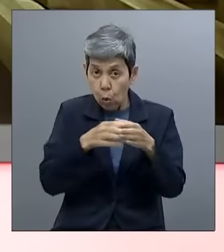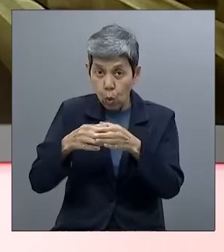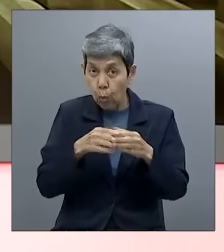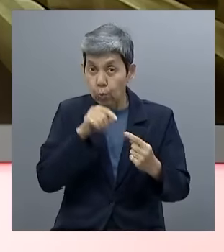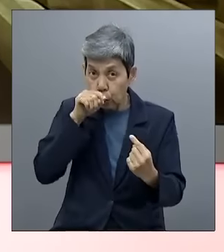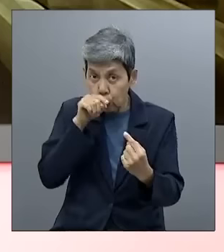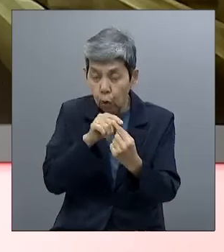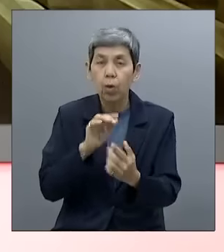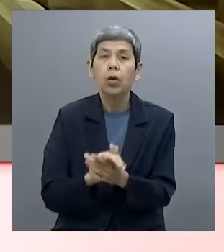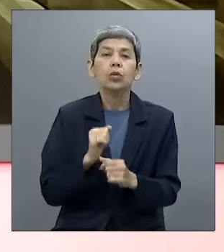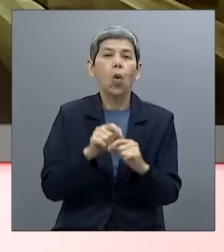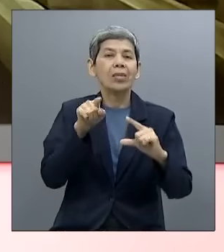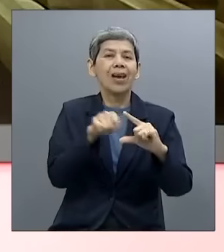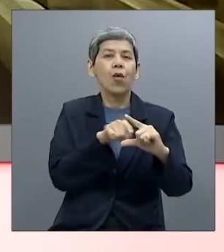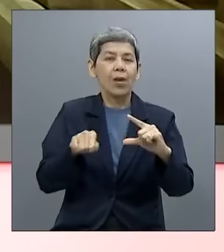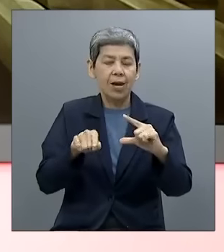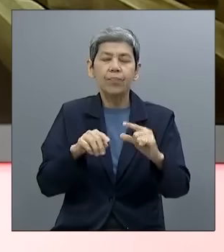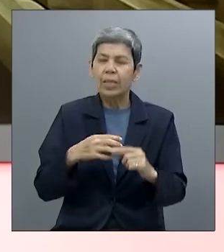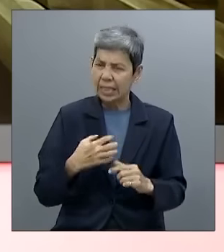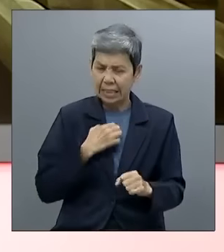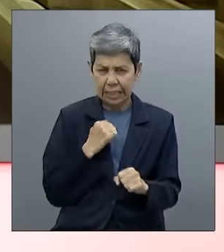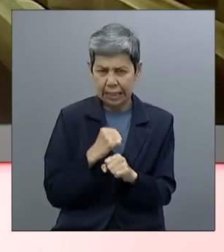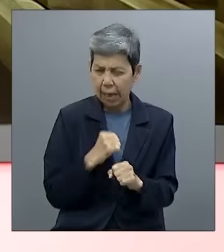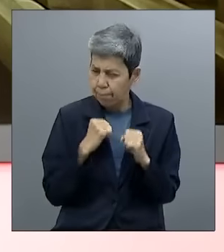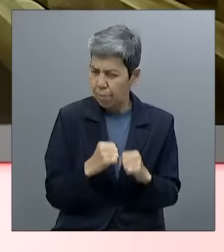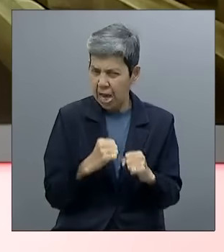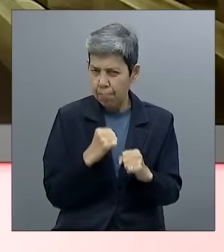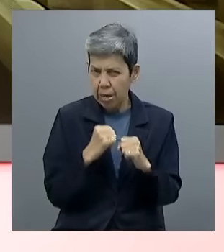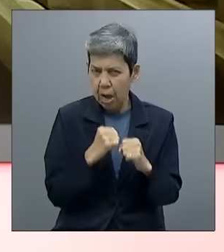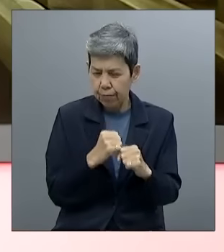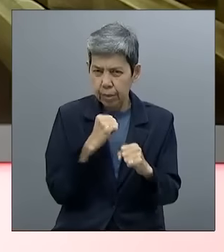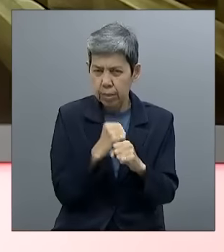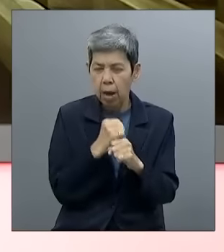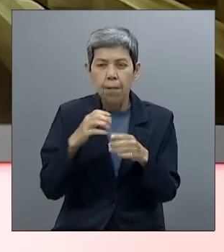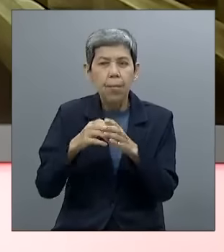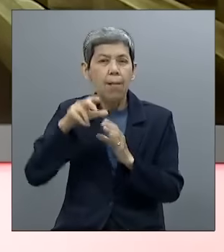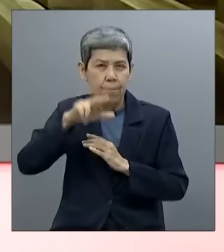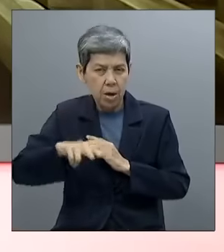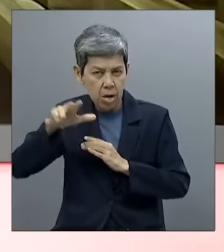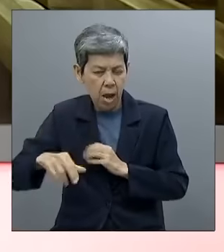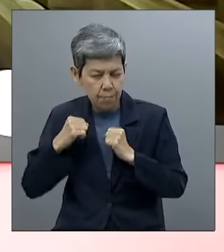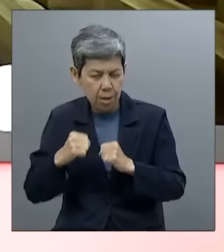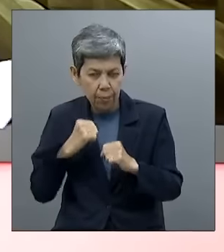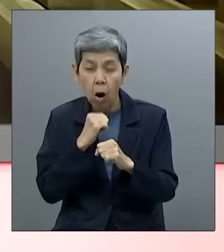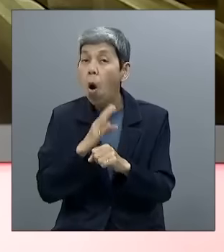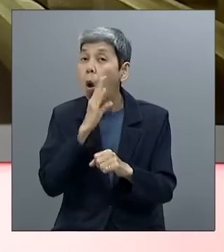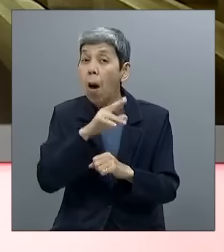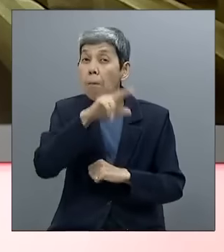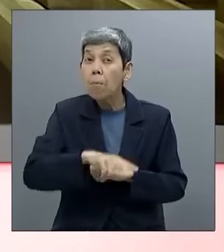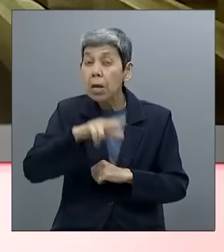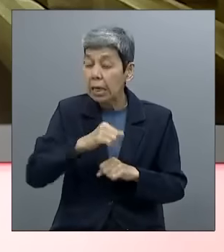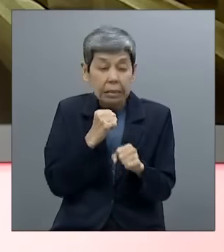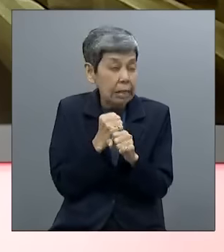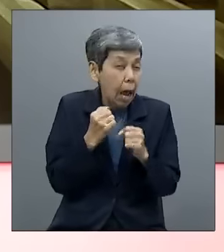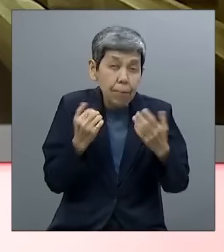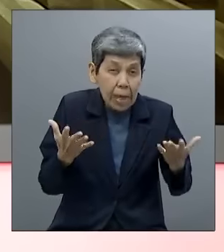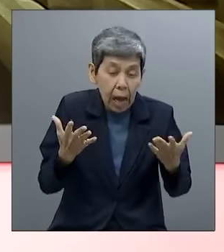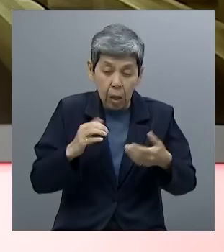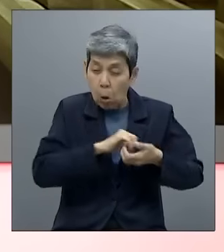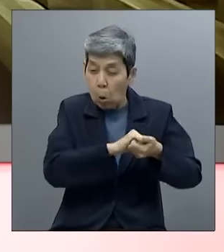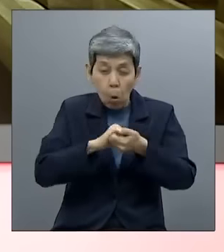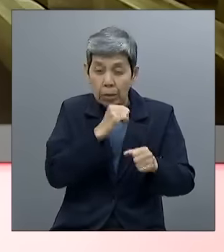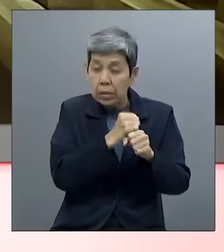มอย่างก้าวไกลนี่แหละค่ะที่กำลังตีป้อมค่ายในส่วนของพรรคเพื่อไทยและถ้าหากว่าเพื่อไทยไม่สามารถล้อมรวม